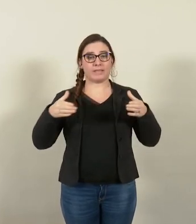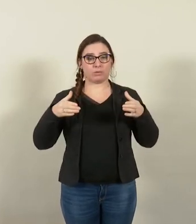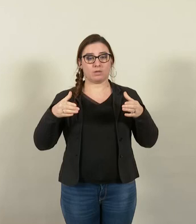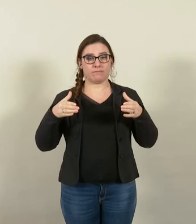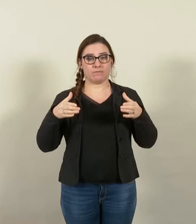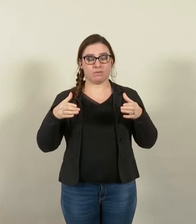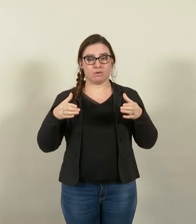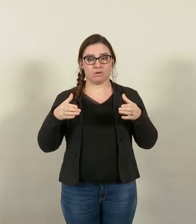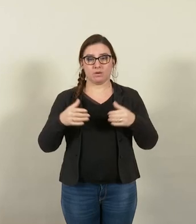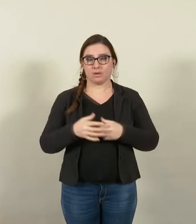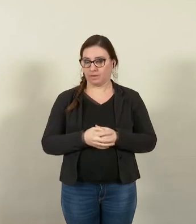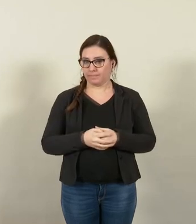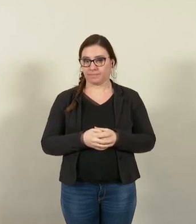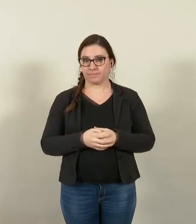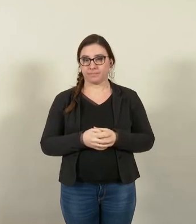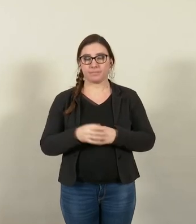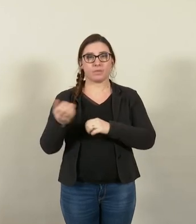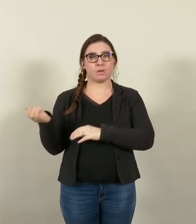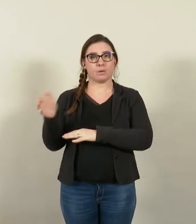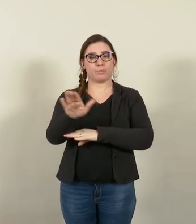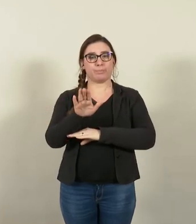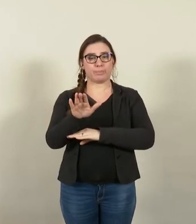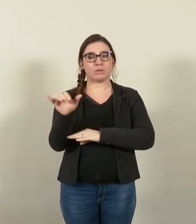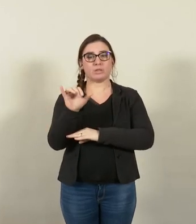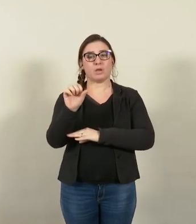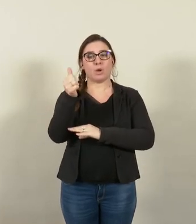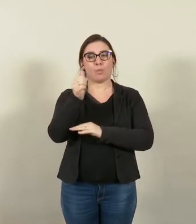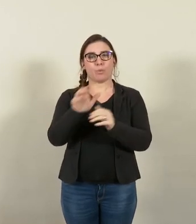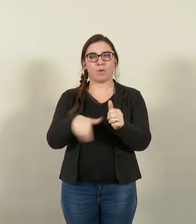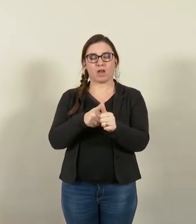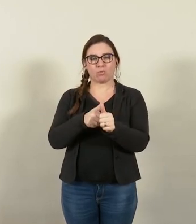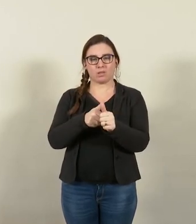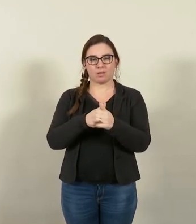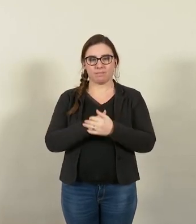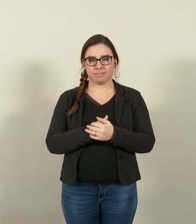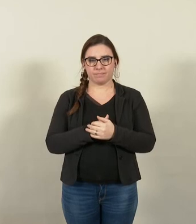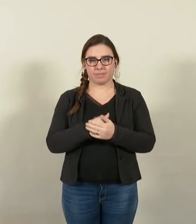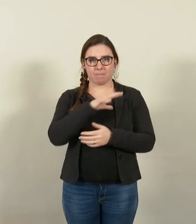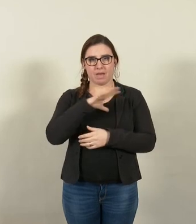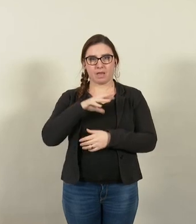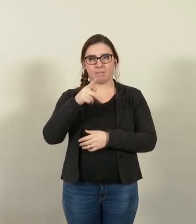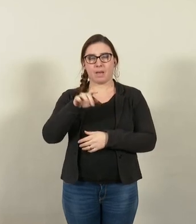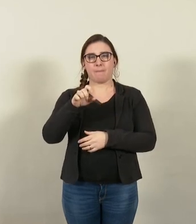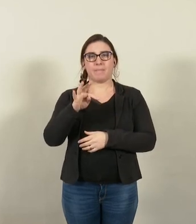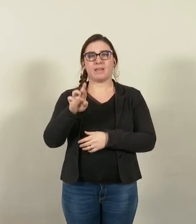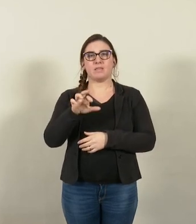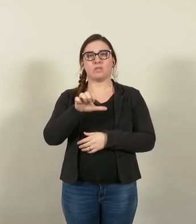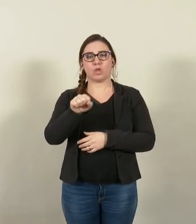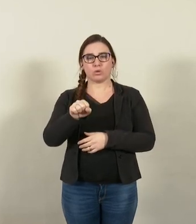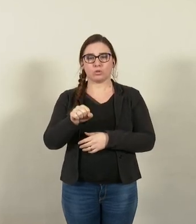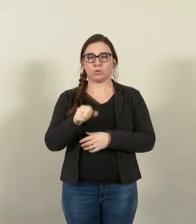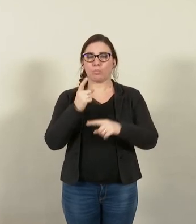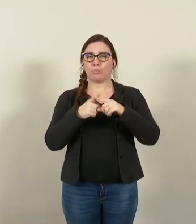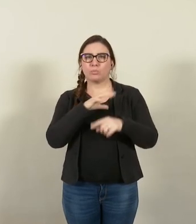et elle est présentée par la première adjointe Isabelle Peters et Marg